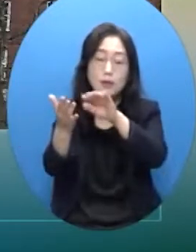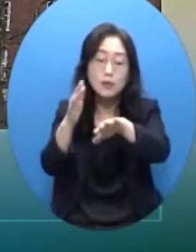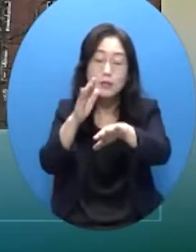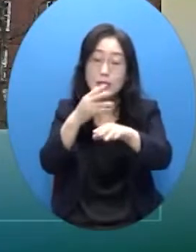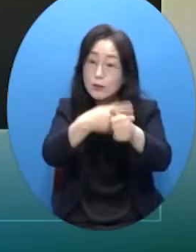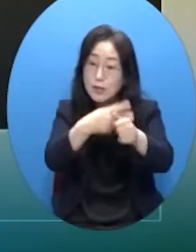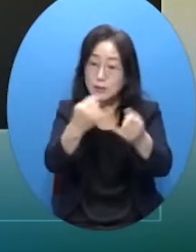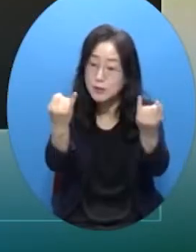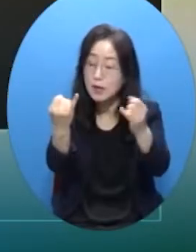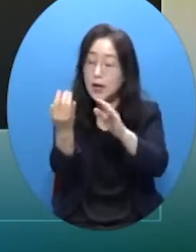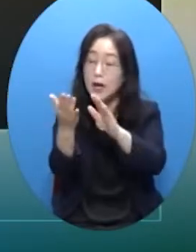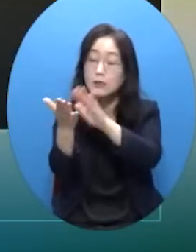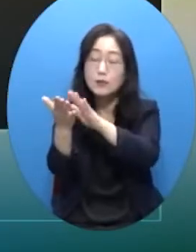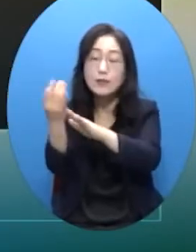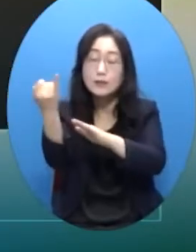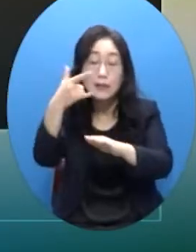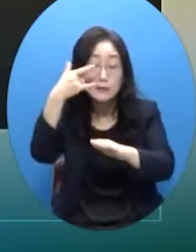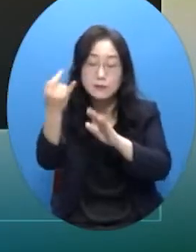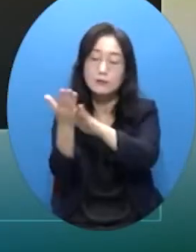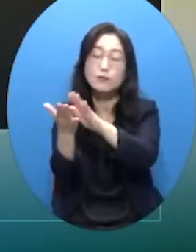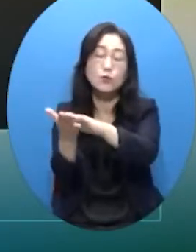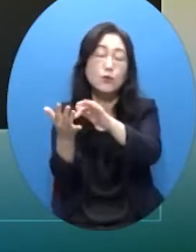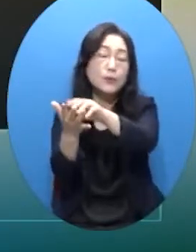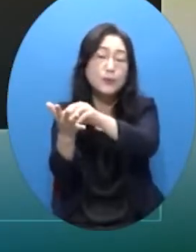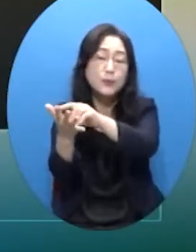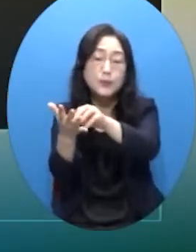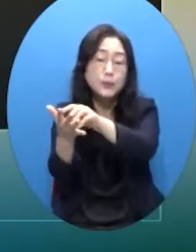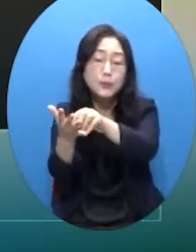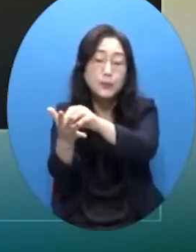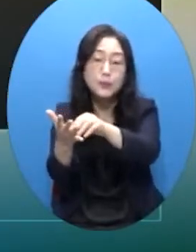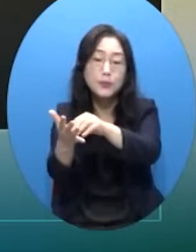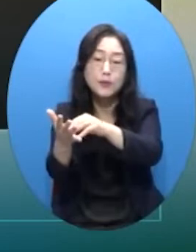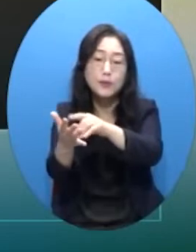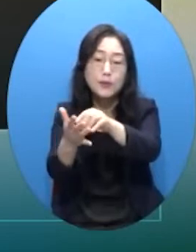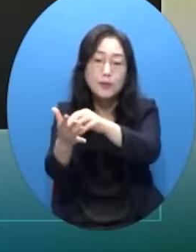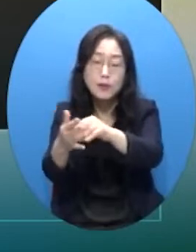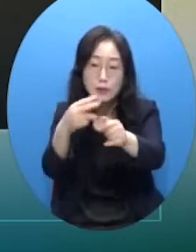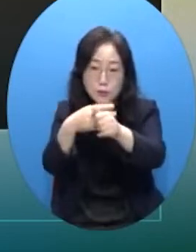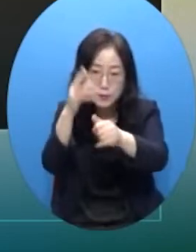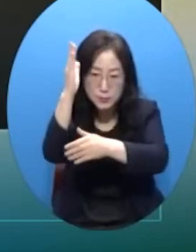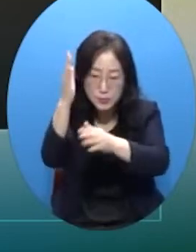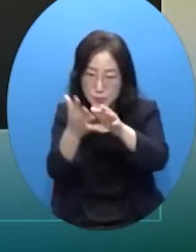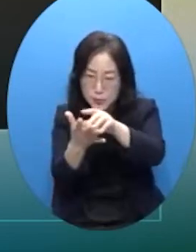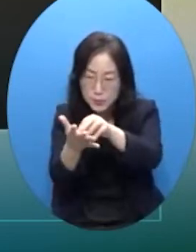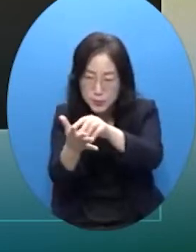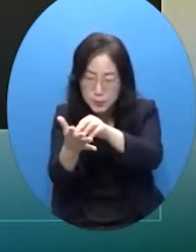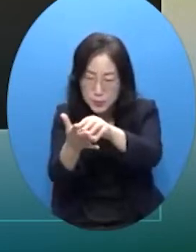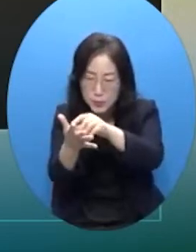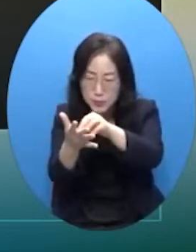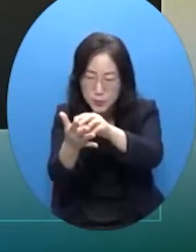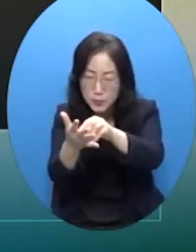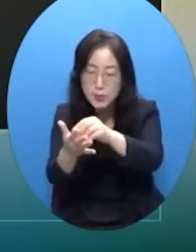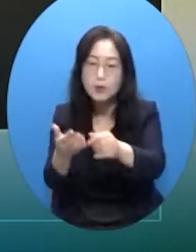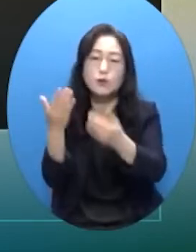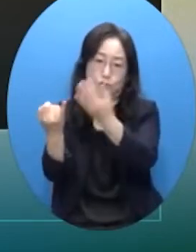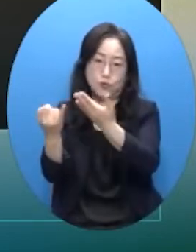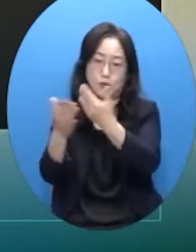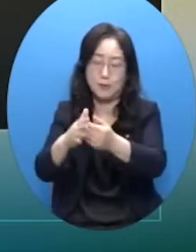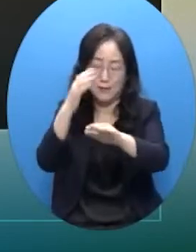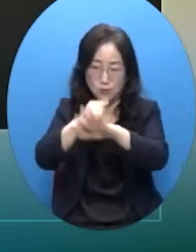아닙니다. 용서와 사랑인 것입니다. 우리가 예수 믿고 하나님의 자녀가 되고 난